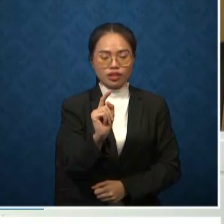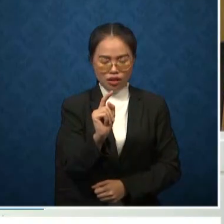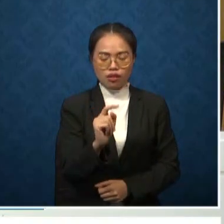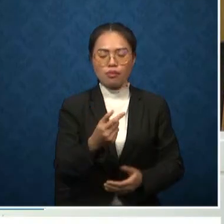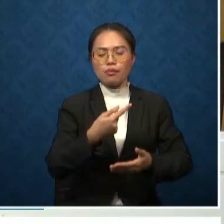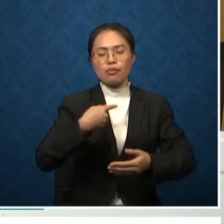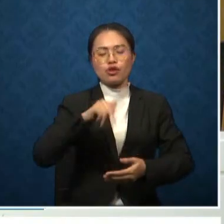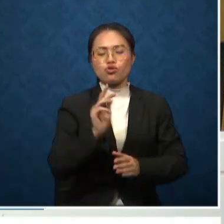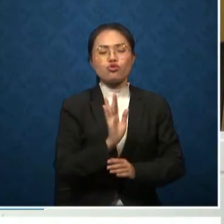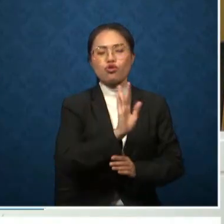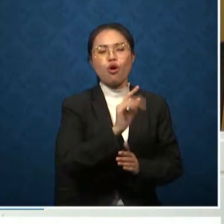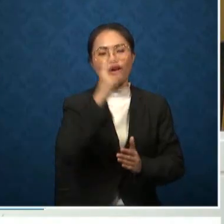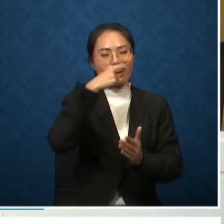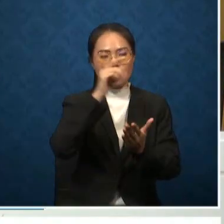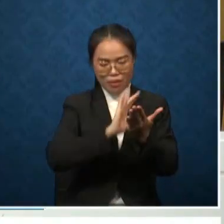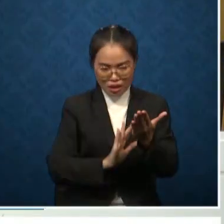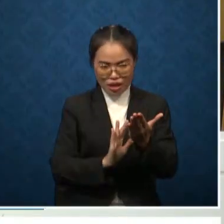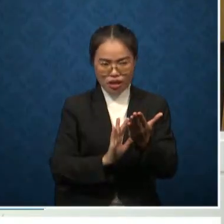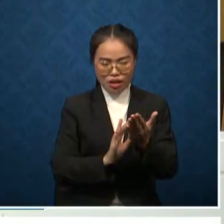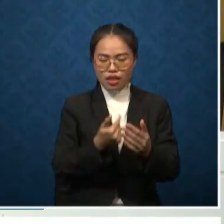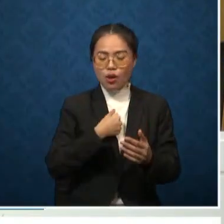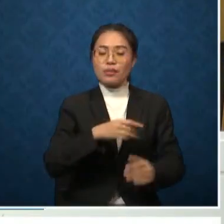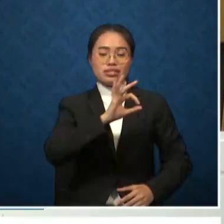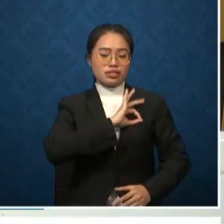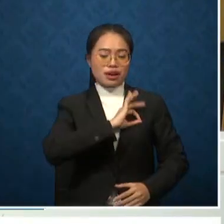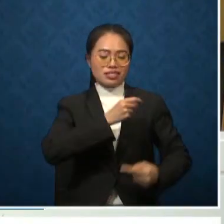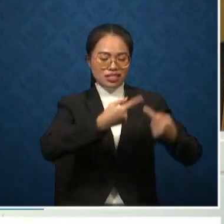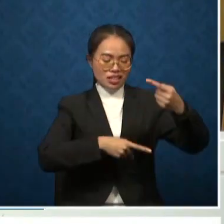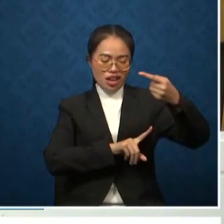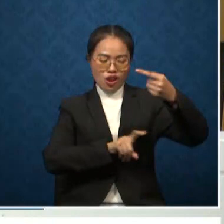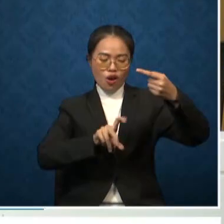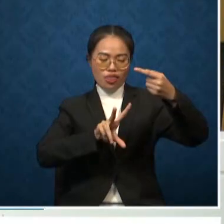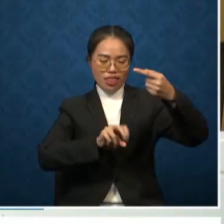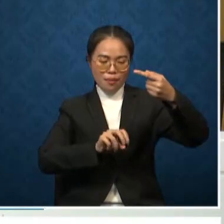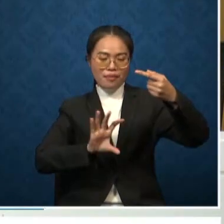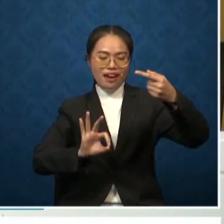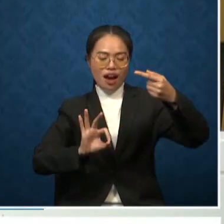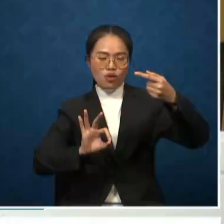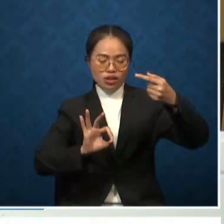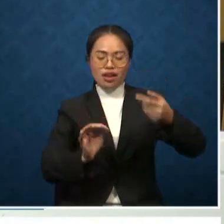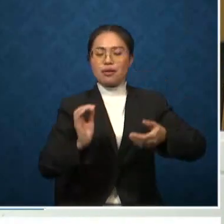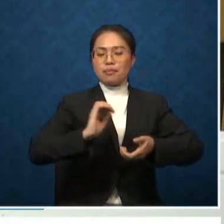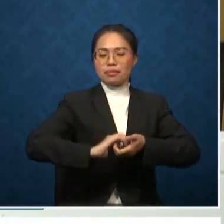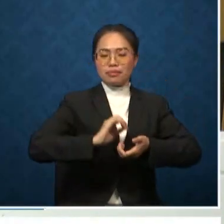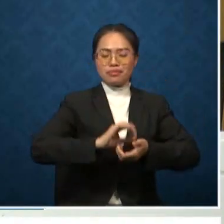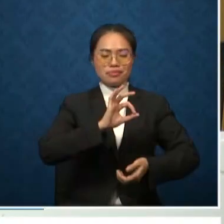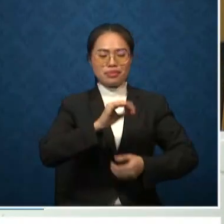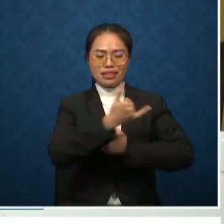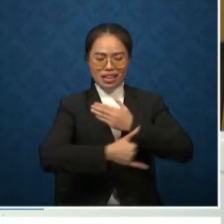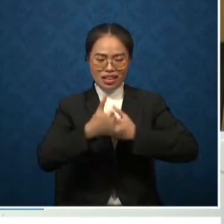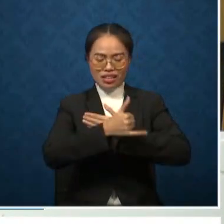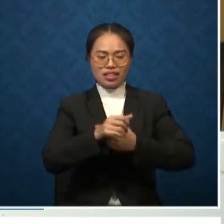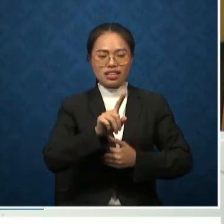ศครับเราเป็นสมาชิกลำดับที่139ใน165ประเทศเพราะนั้นการที่เขาร่วมตร